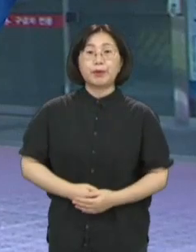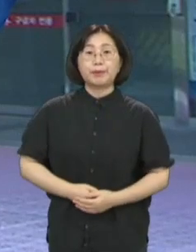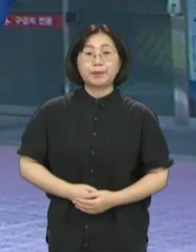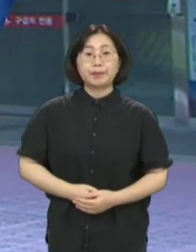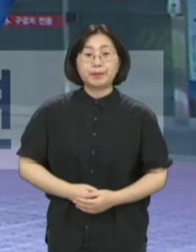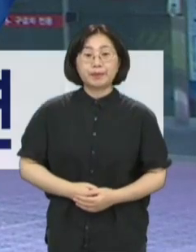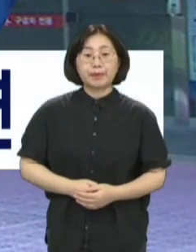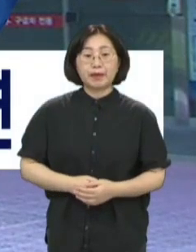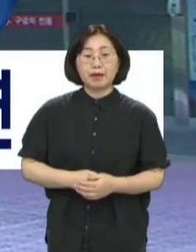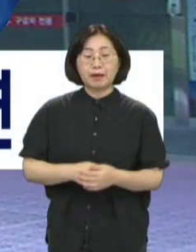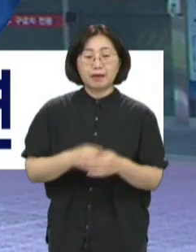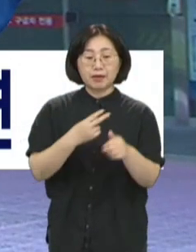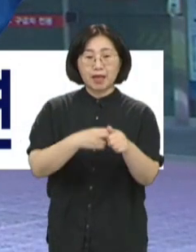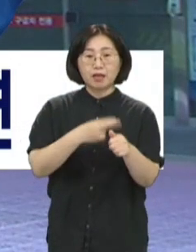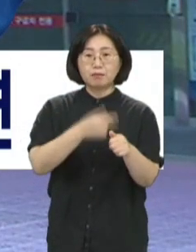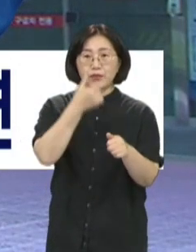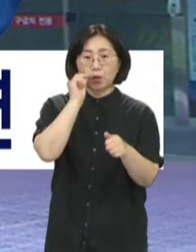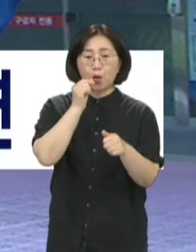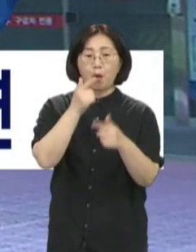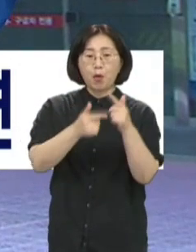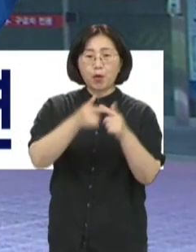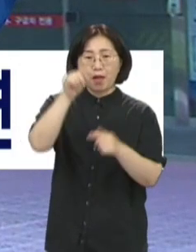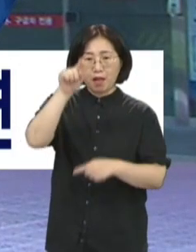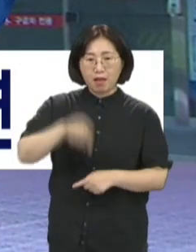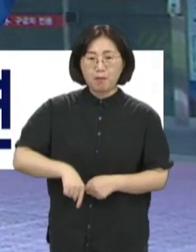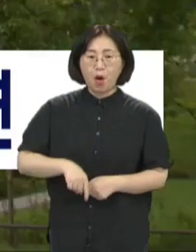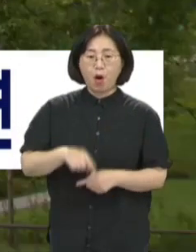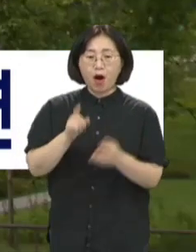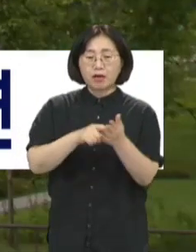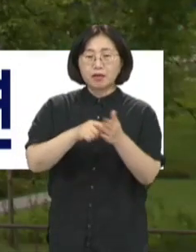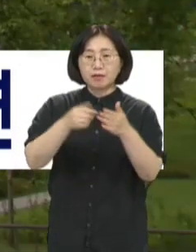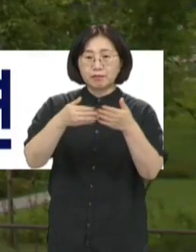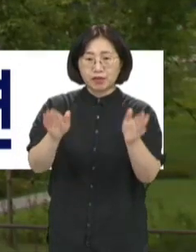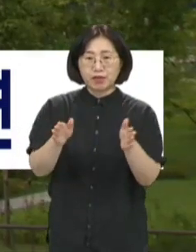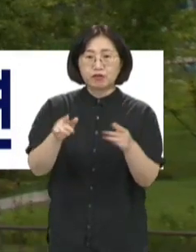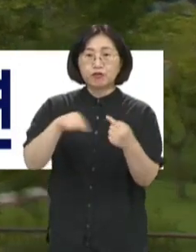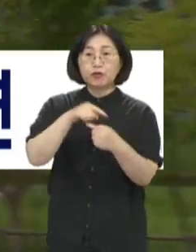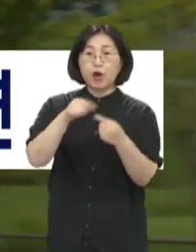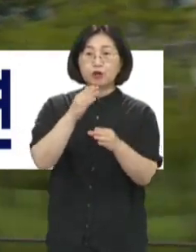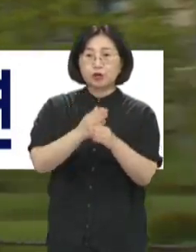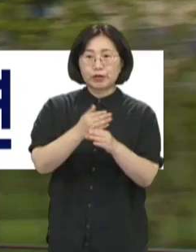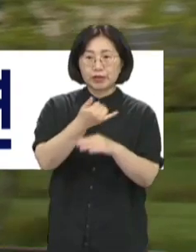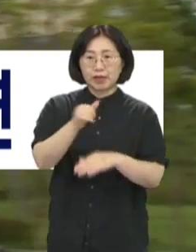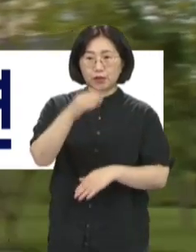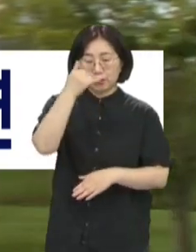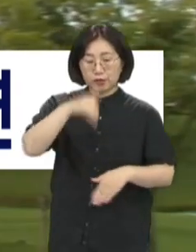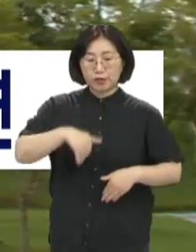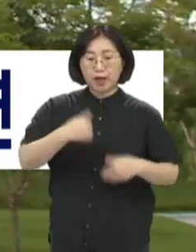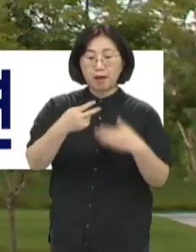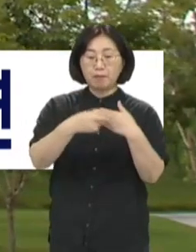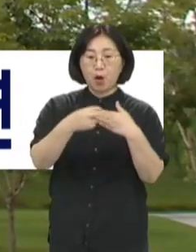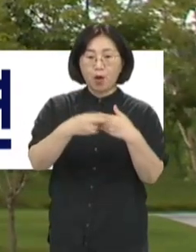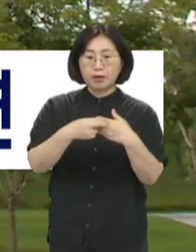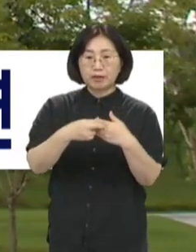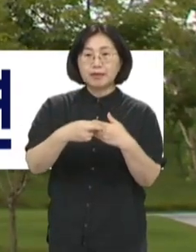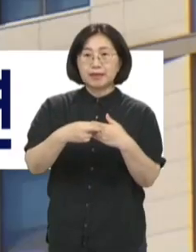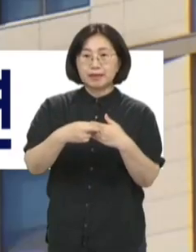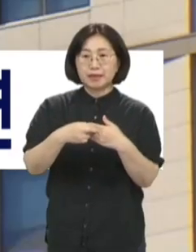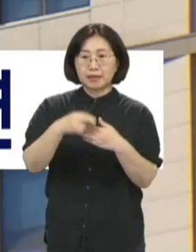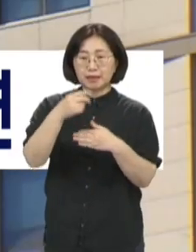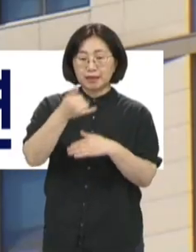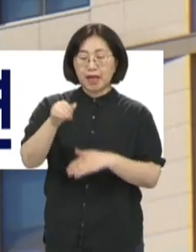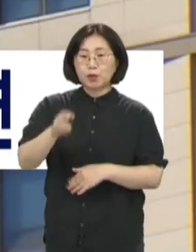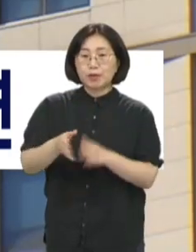인력난으로 매주 목요일 성인 응급 시를 축소 운영하고 있는 세종 충남대 병원에 세종 씨가 재난지원금 2억